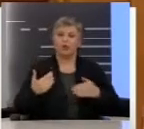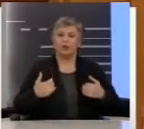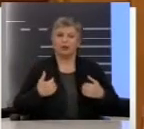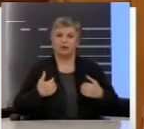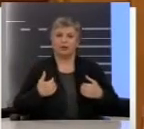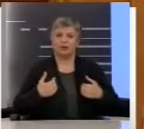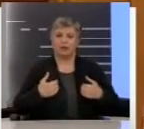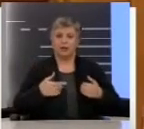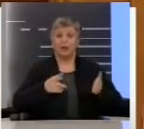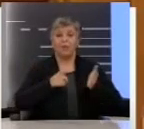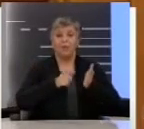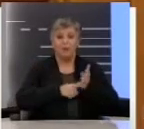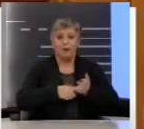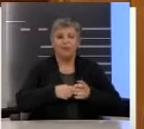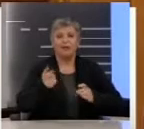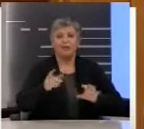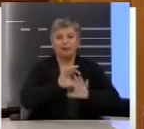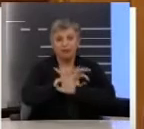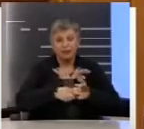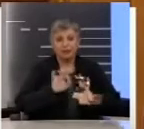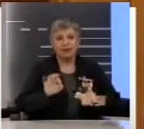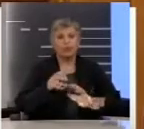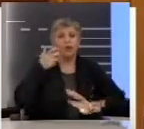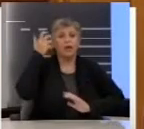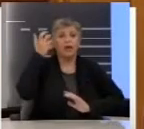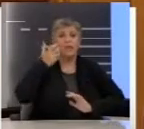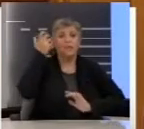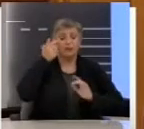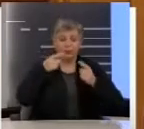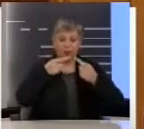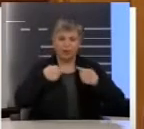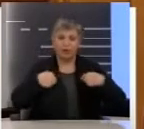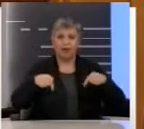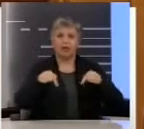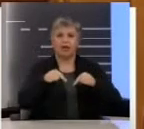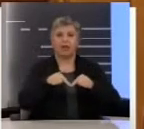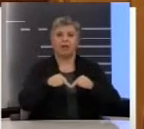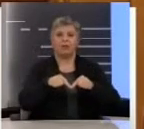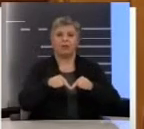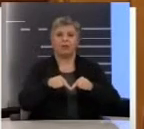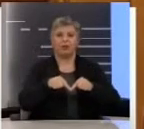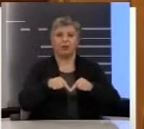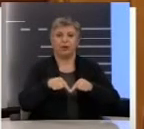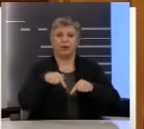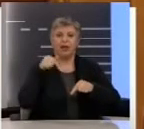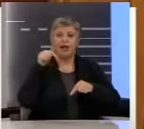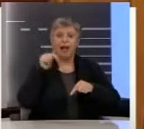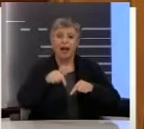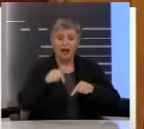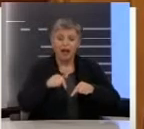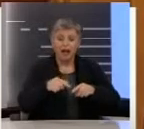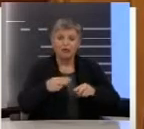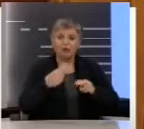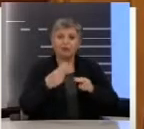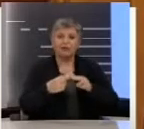η διασφάλιση μέσα από τη Επιστημονική Επιτροπή είναι εξαιρετικά σημαντική. Η σύνθεση